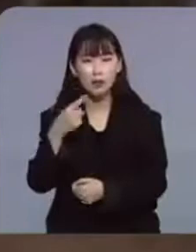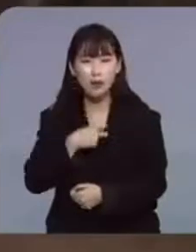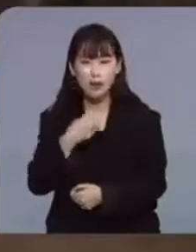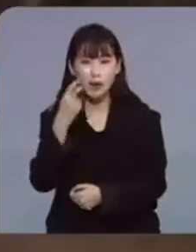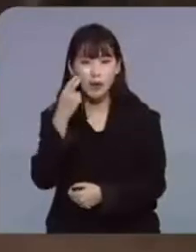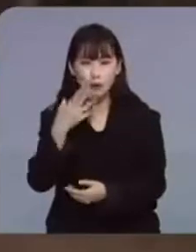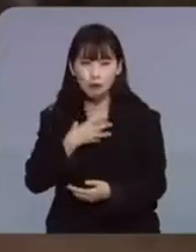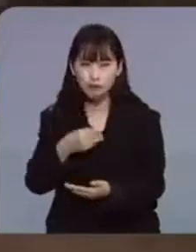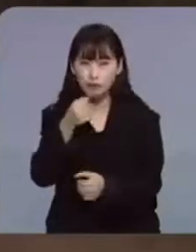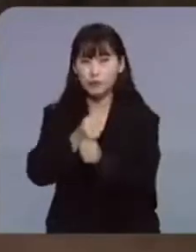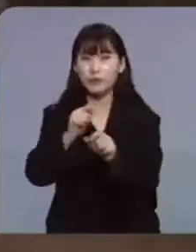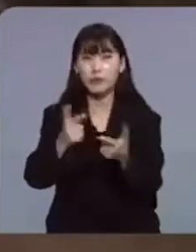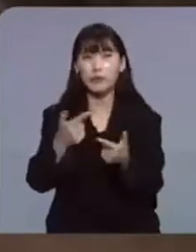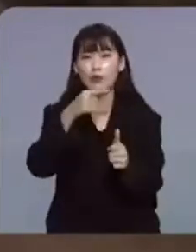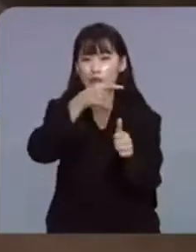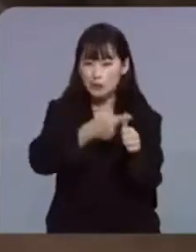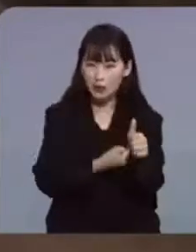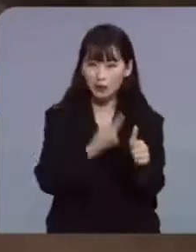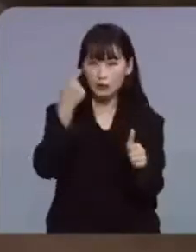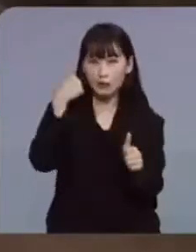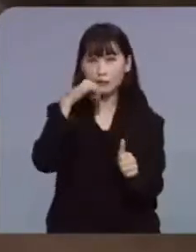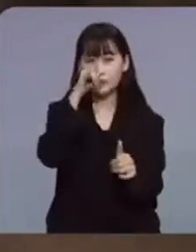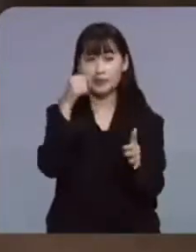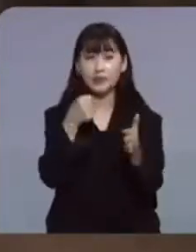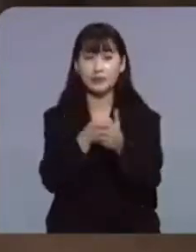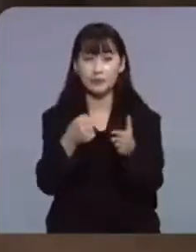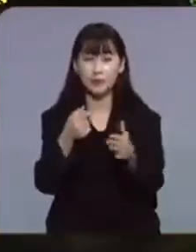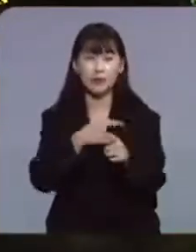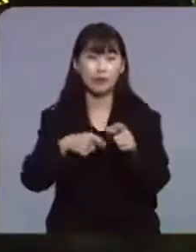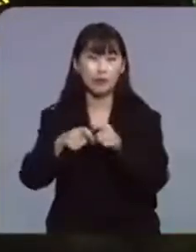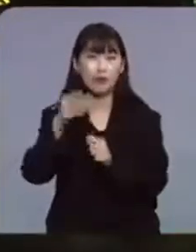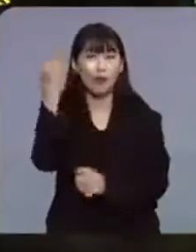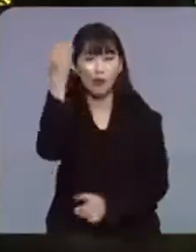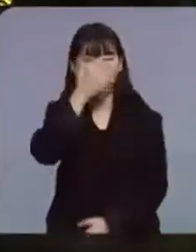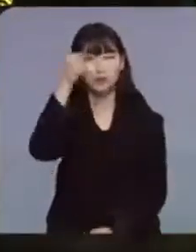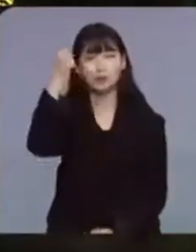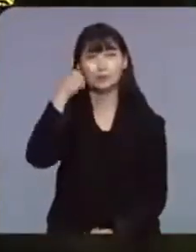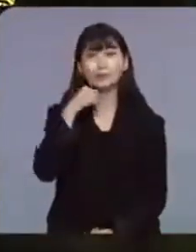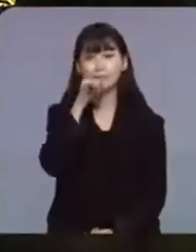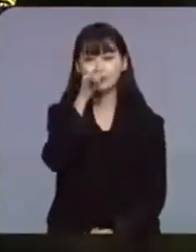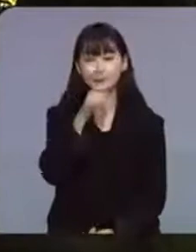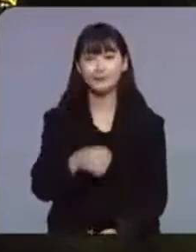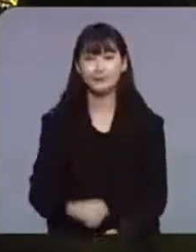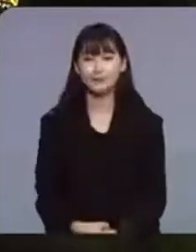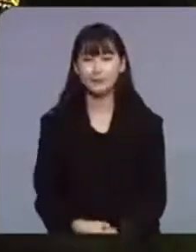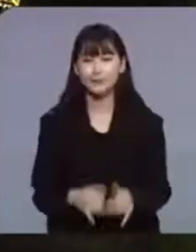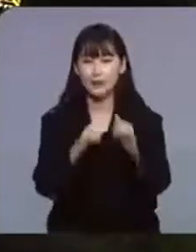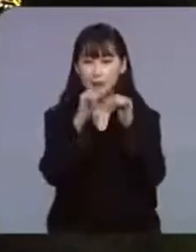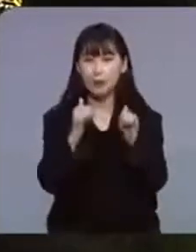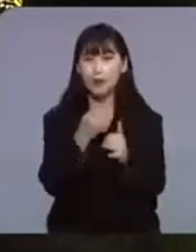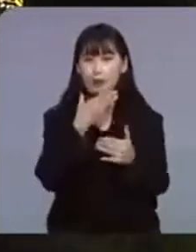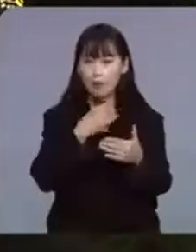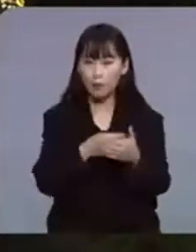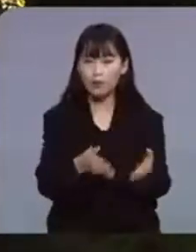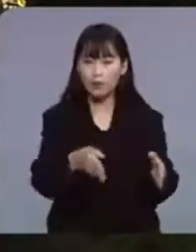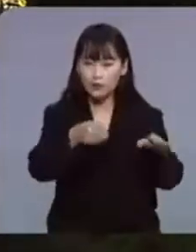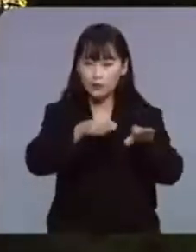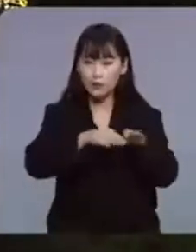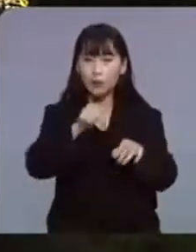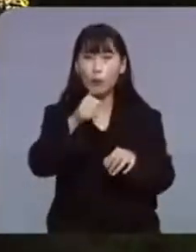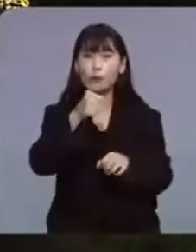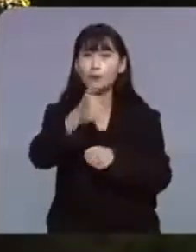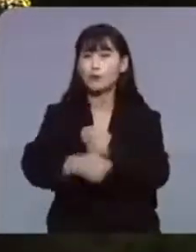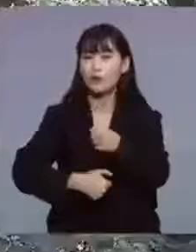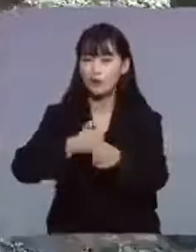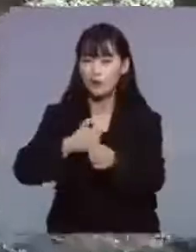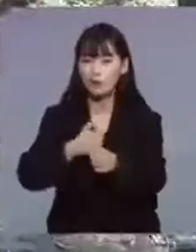자연스러운 느낌이어서 오히려 좀 신선한 느낌이 드네요. 한 사회복지시설에서 50년 동안 정성껏